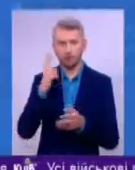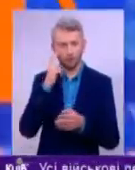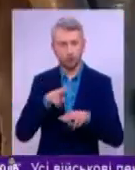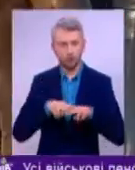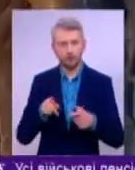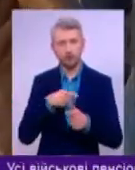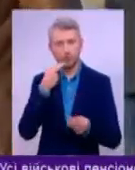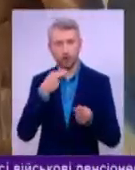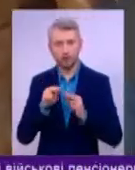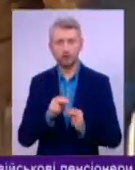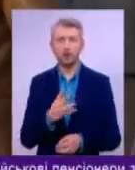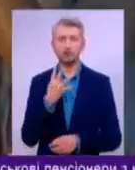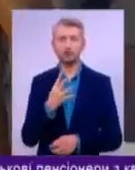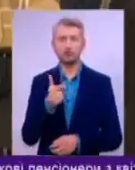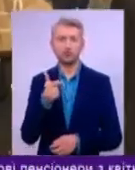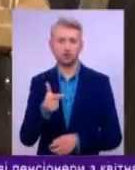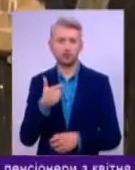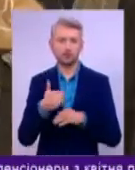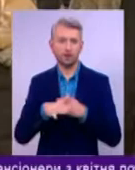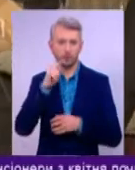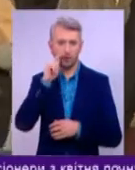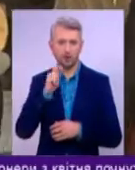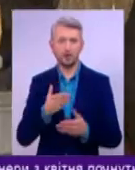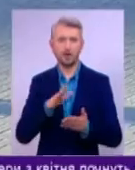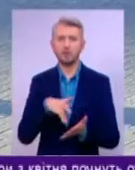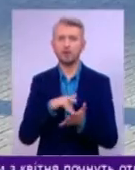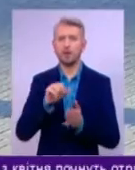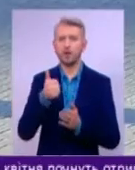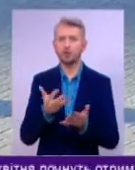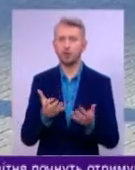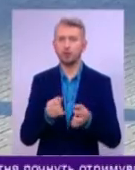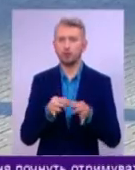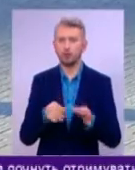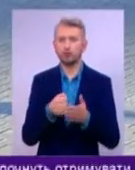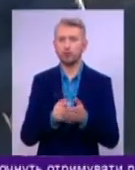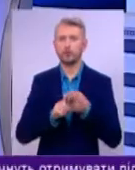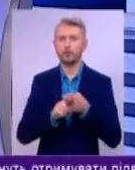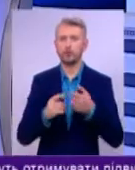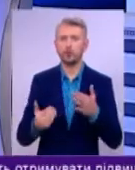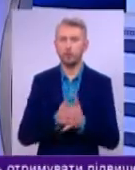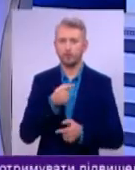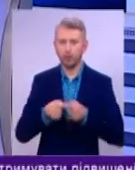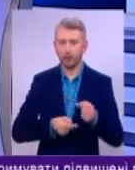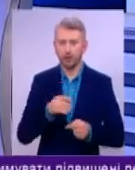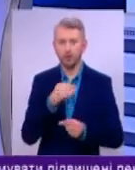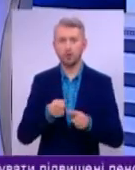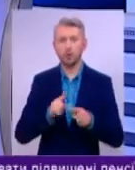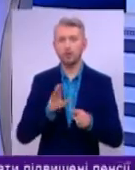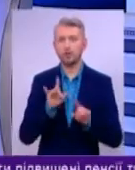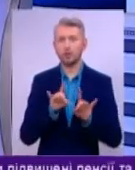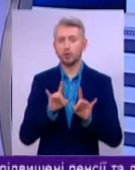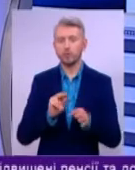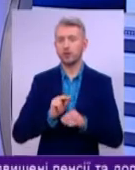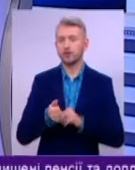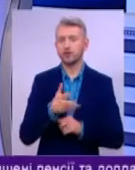покращиться? 4G вже в Україні. Які міста першими отримали доступ до зв'язку нового покоління? Про це підемо за лічені